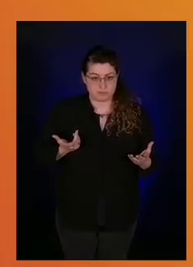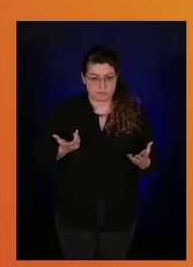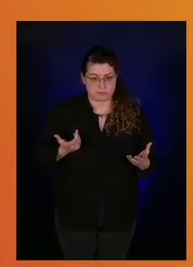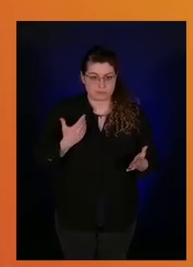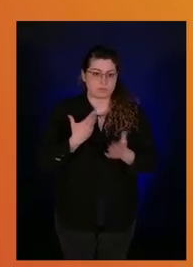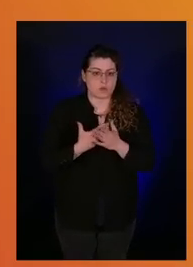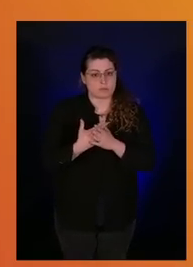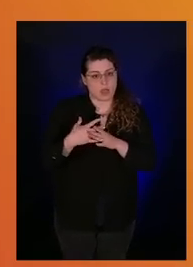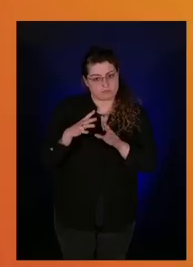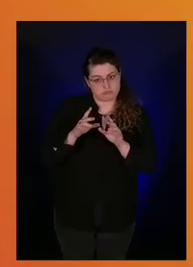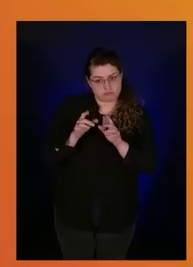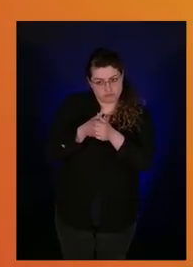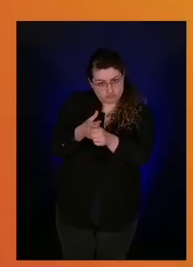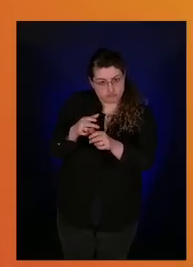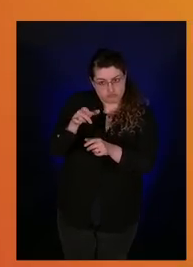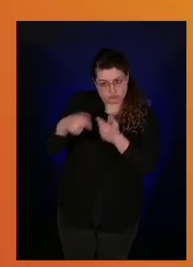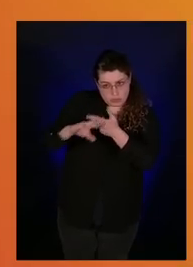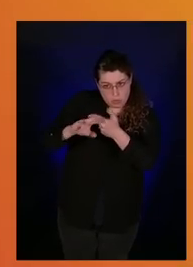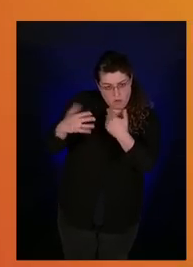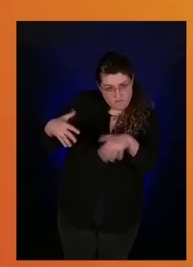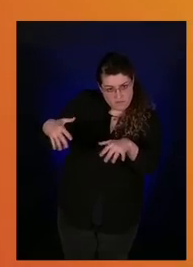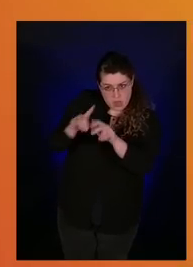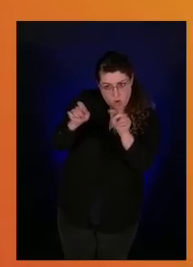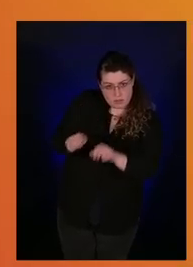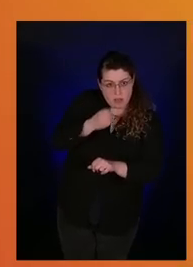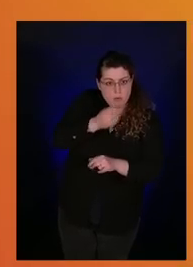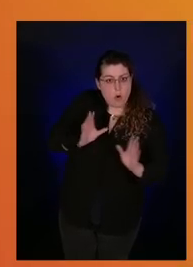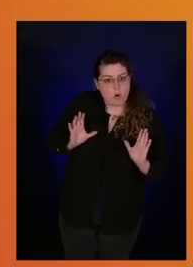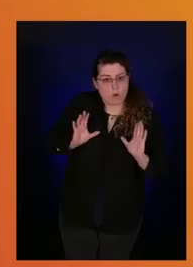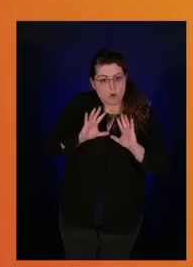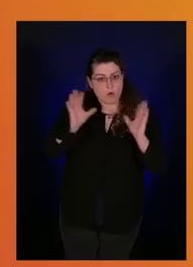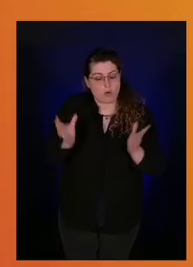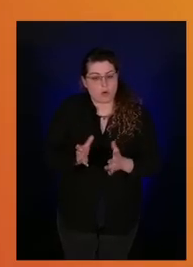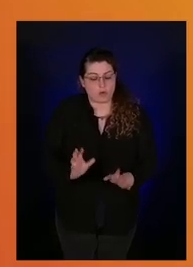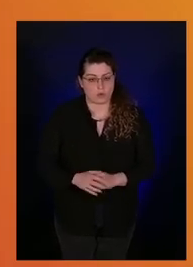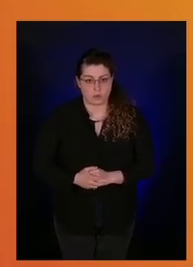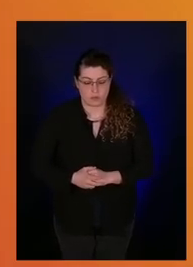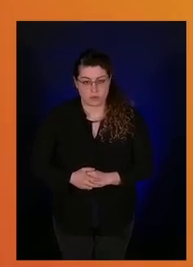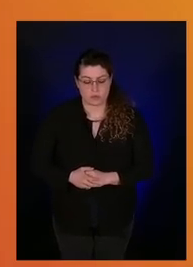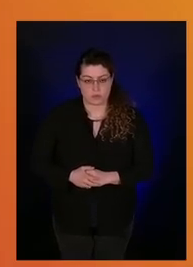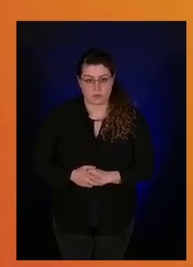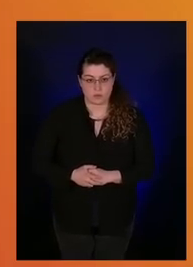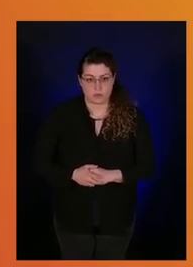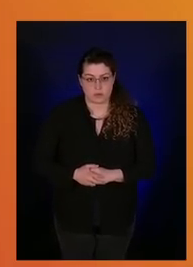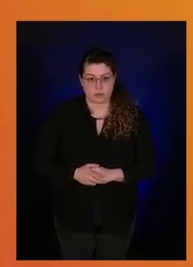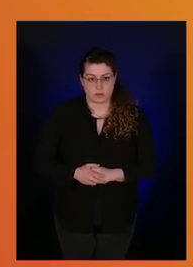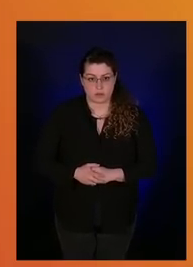comme ça on respecte les camarades qui ont répondu à l'instant à toutes les questions qui ont été posées.